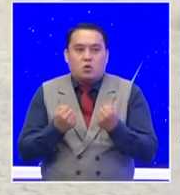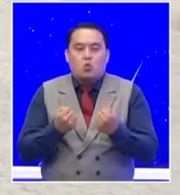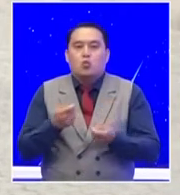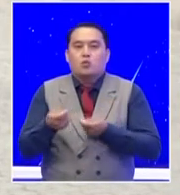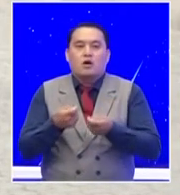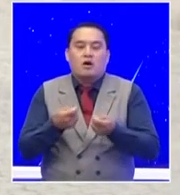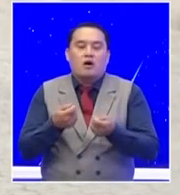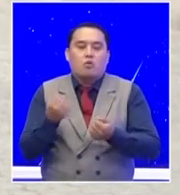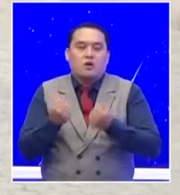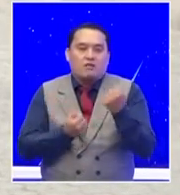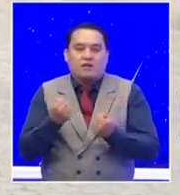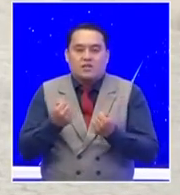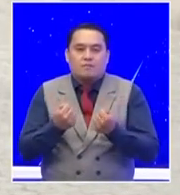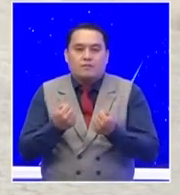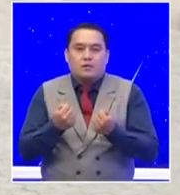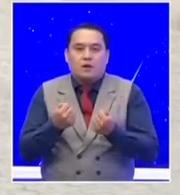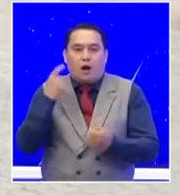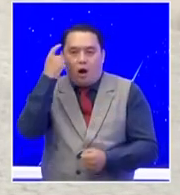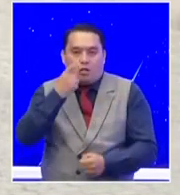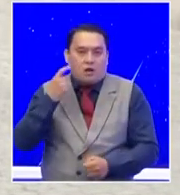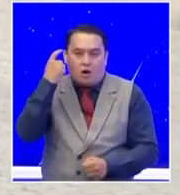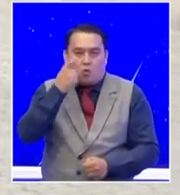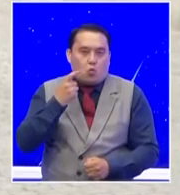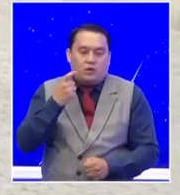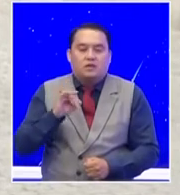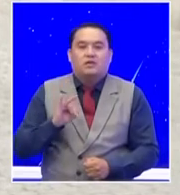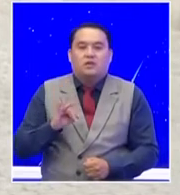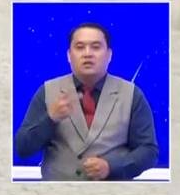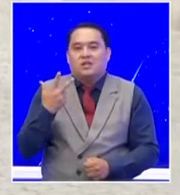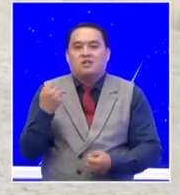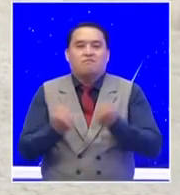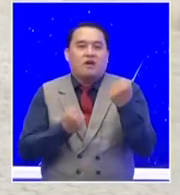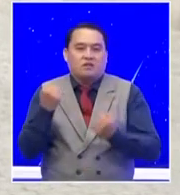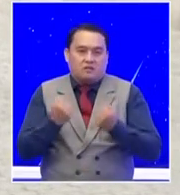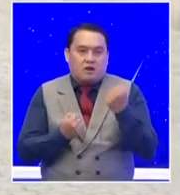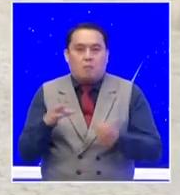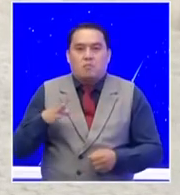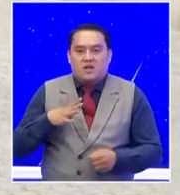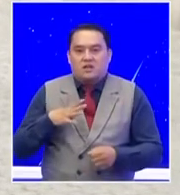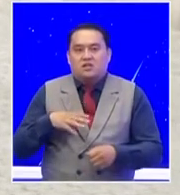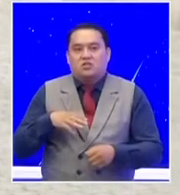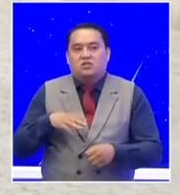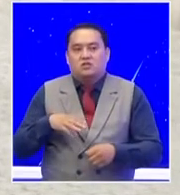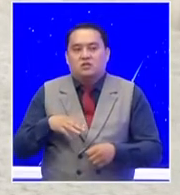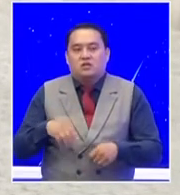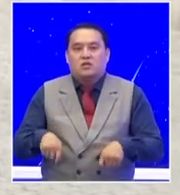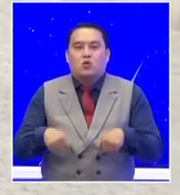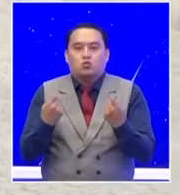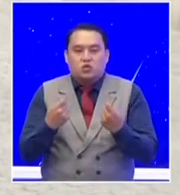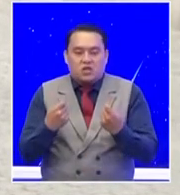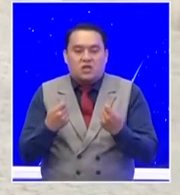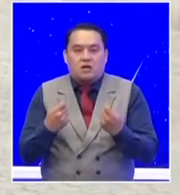управление транспортным средством в состоянии алкогольного опьянения. Три водителя были привлечены к административной ответственности